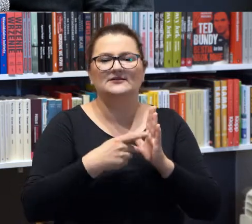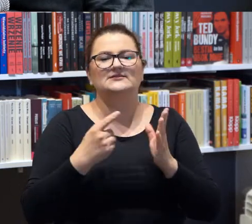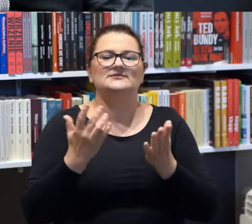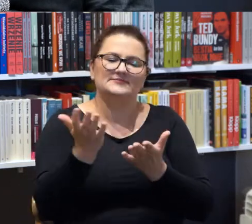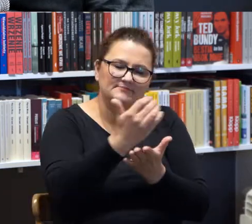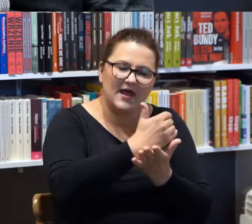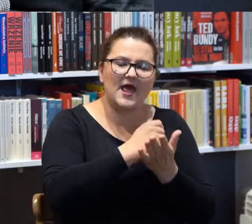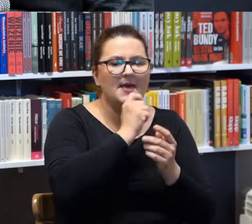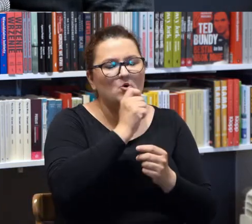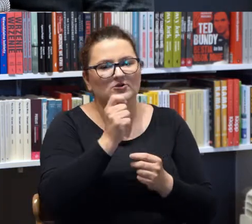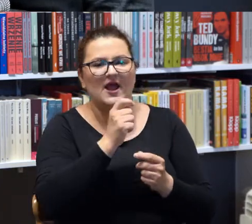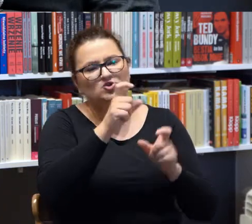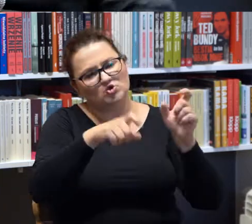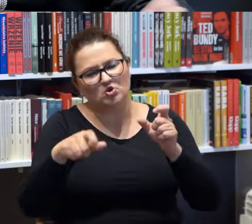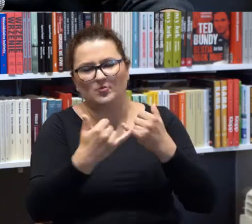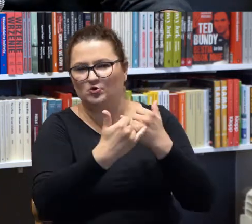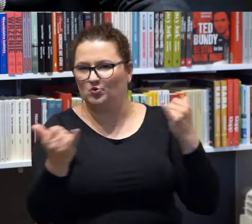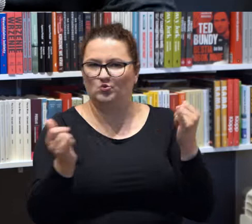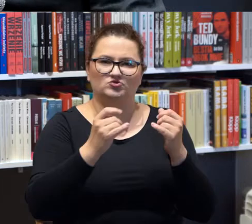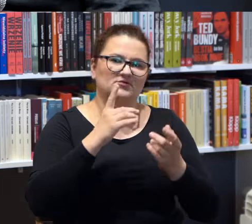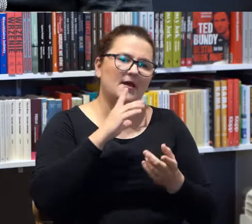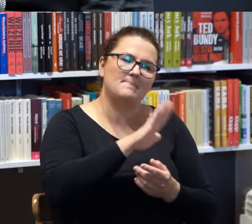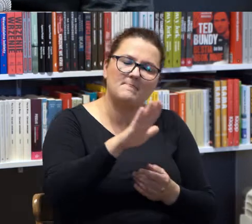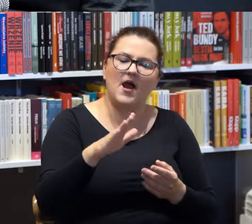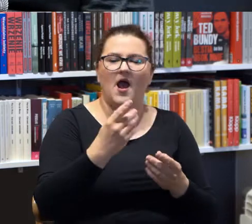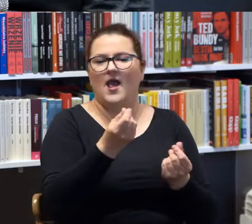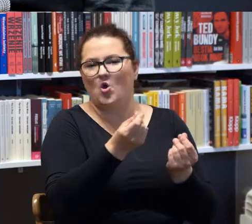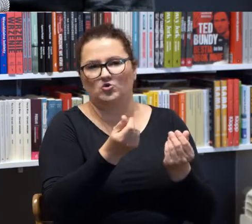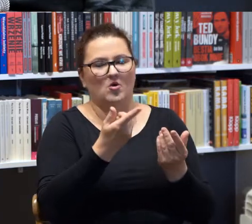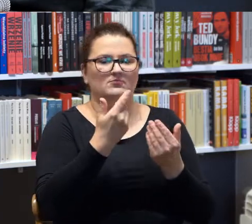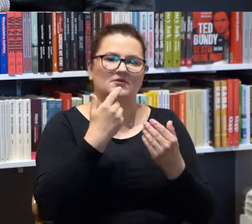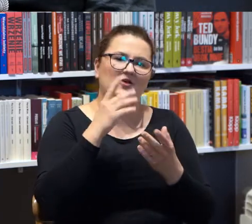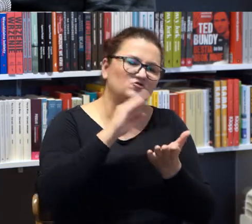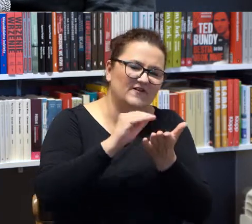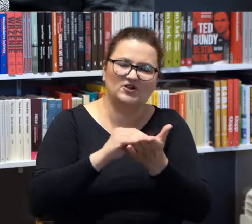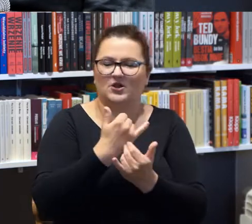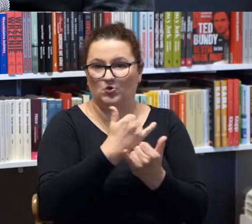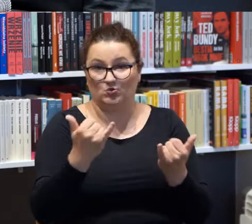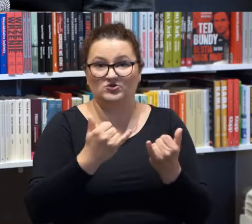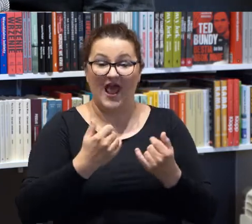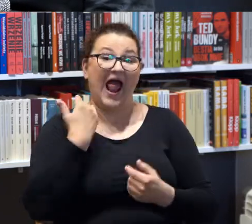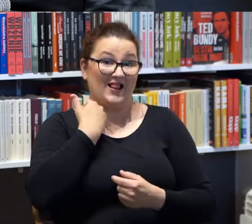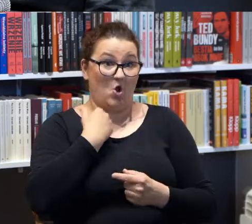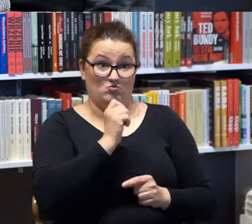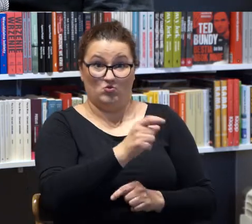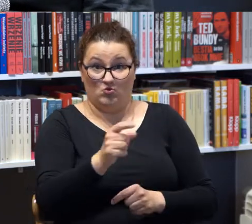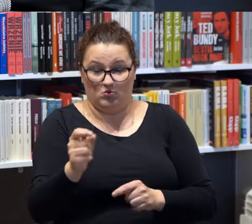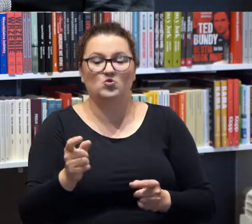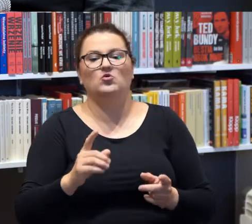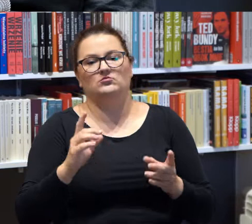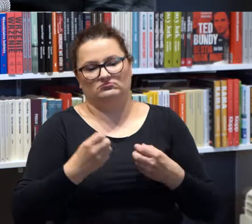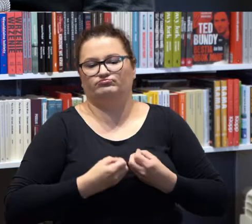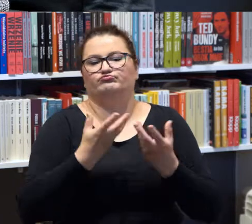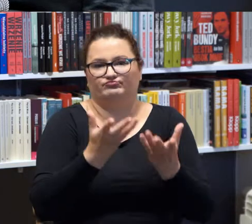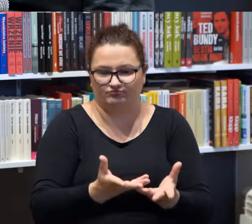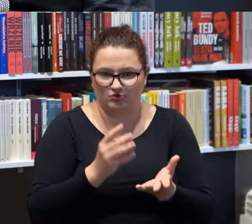zapleczu kulturowym, ekonomicznym, emocjonalnym, które dzielą się tym doświadczeniem, które jakoś miałam taką intuicję, że